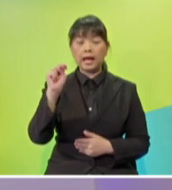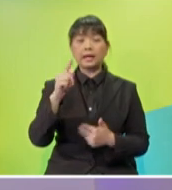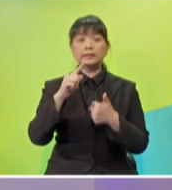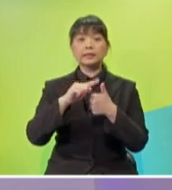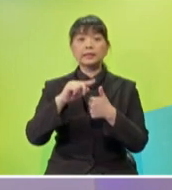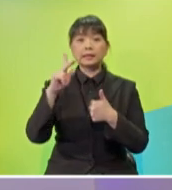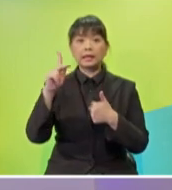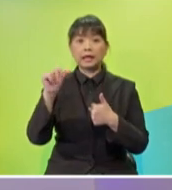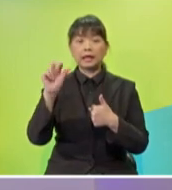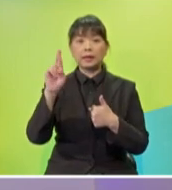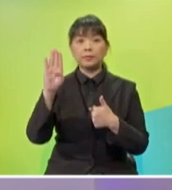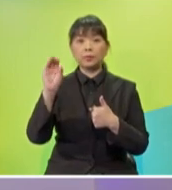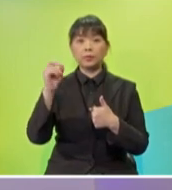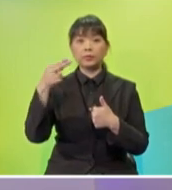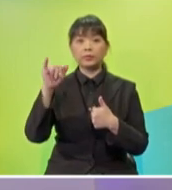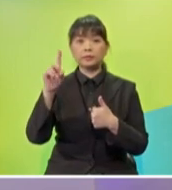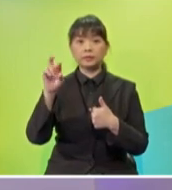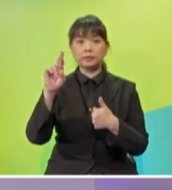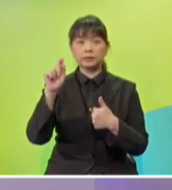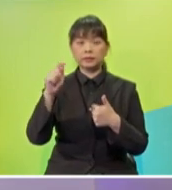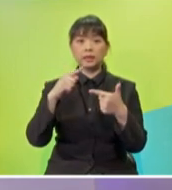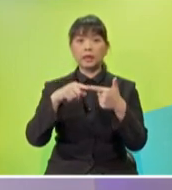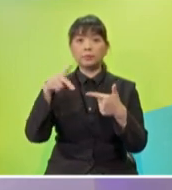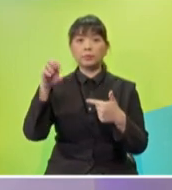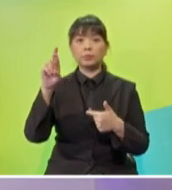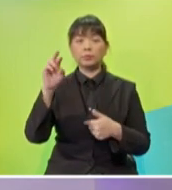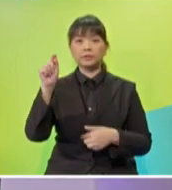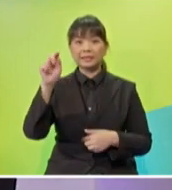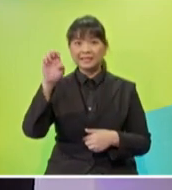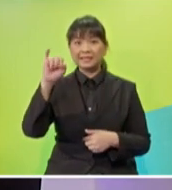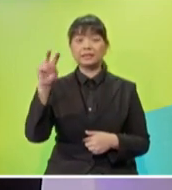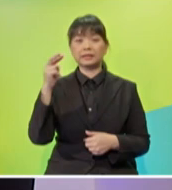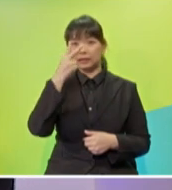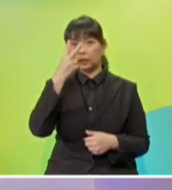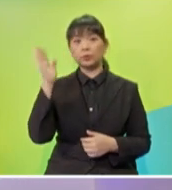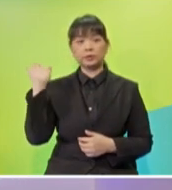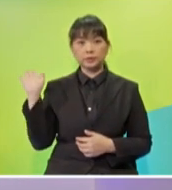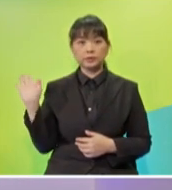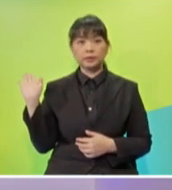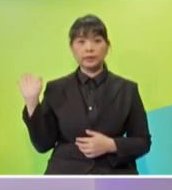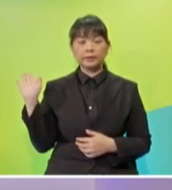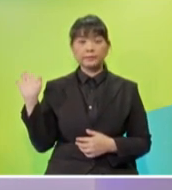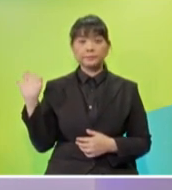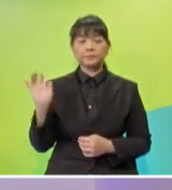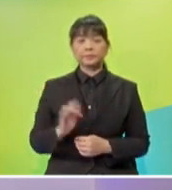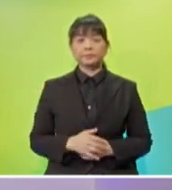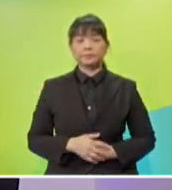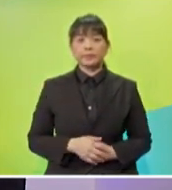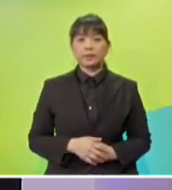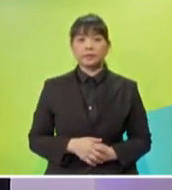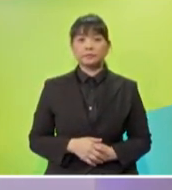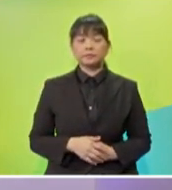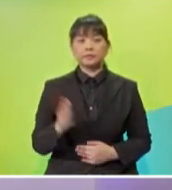vitamin dan garam galian Marilah cek guna Tunjukkan sedikit hal ini